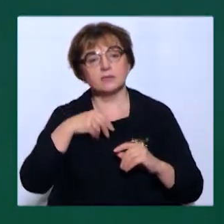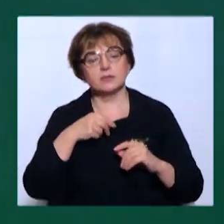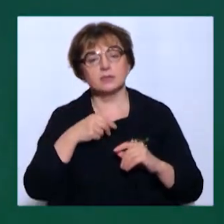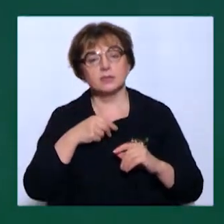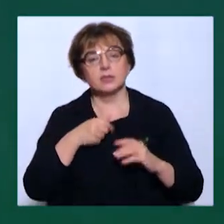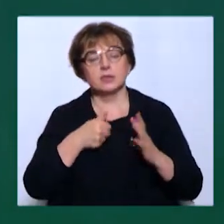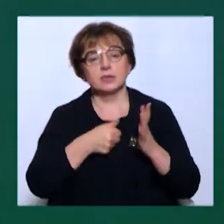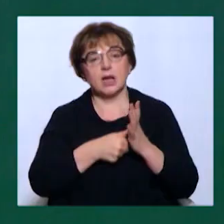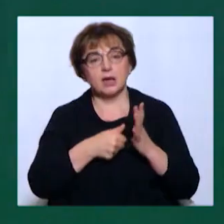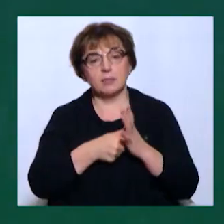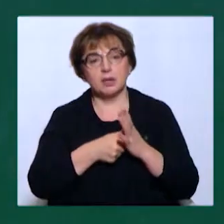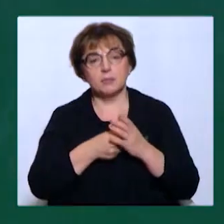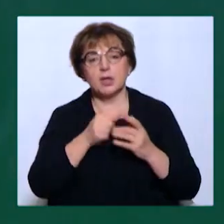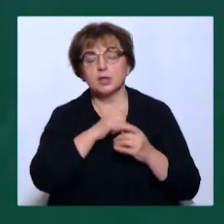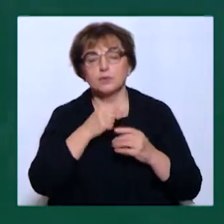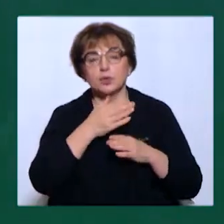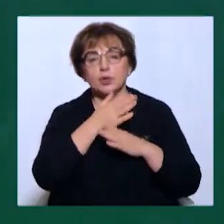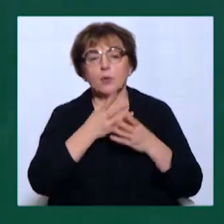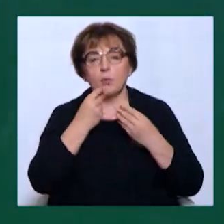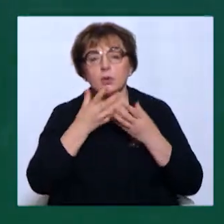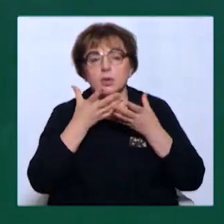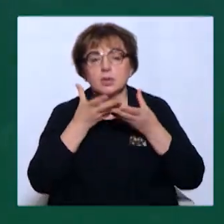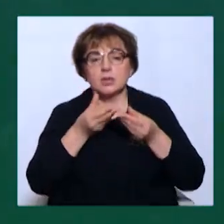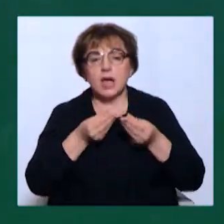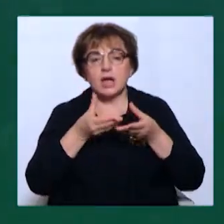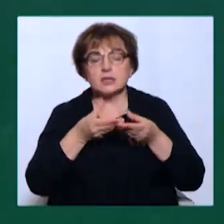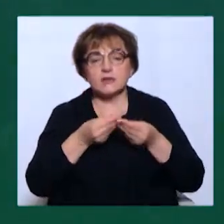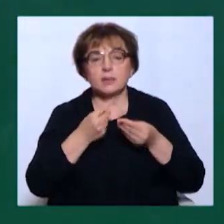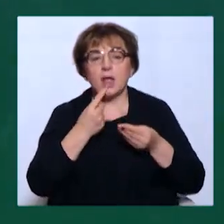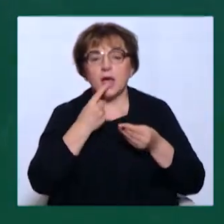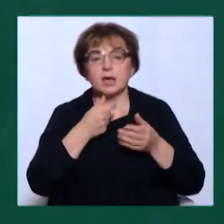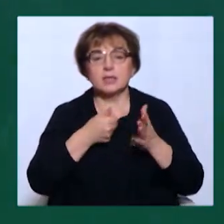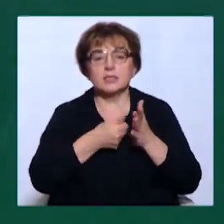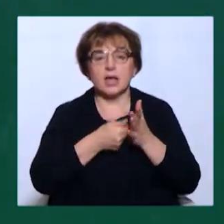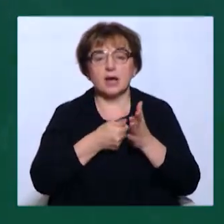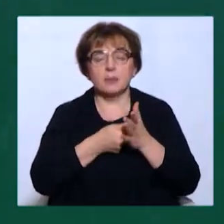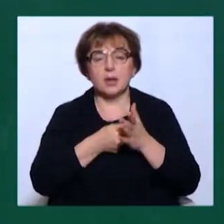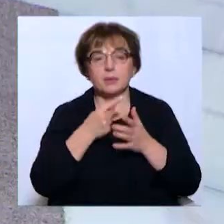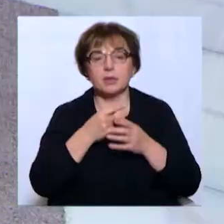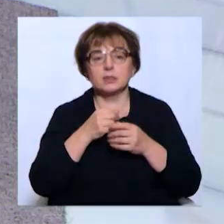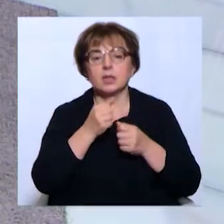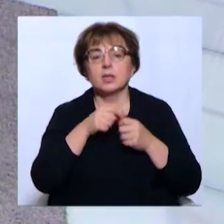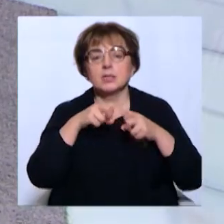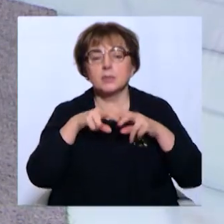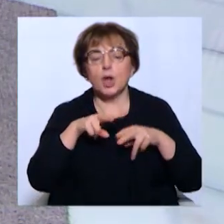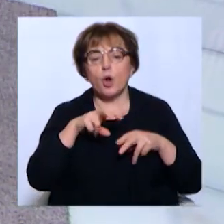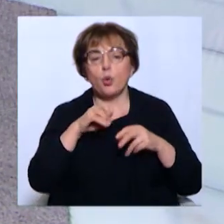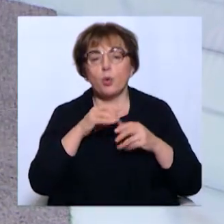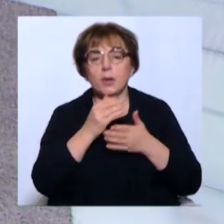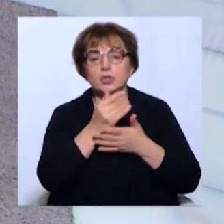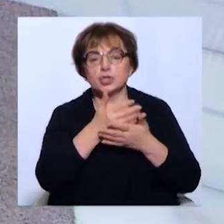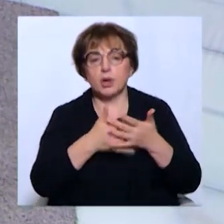მიერ ხდება გაჟღენთვა ლუკმის, მისი ენის საშუალებით აგრეთვე მისი ლუკმად ჩამოყალიბება